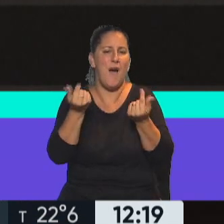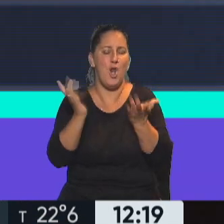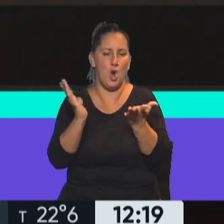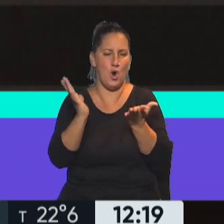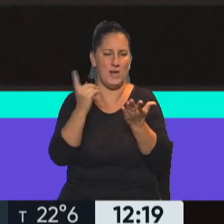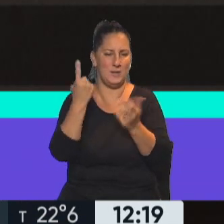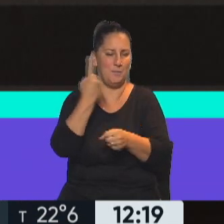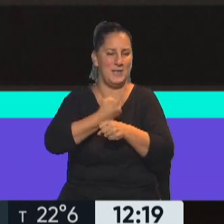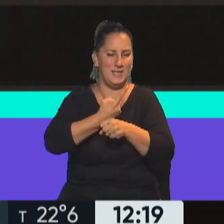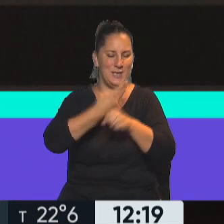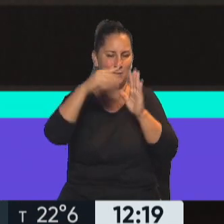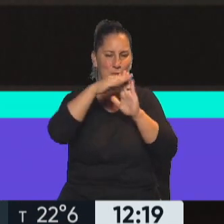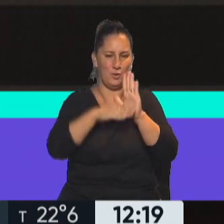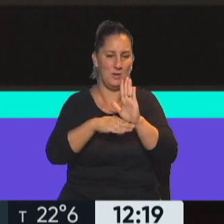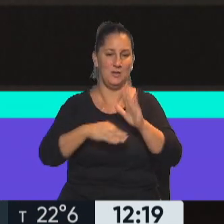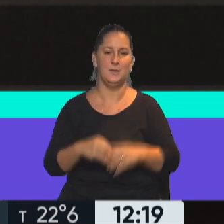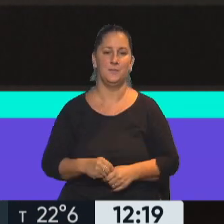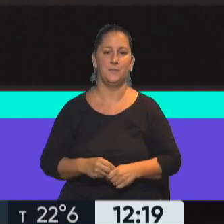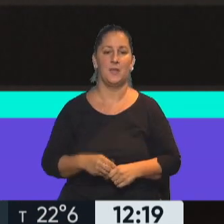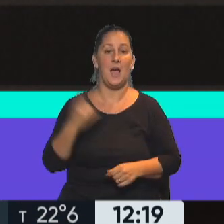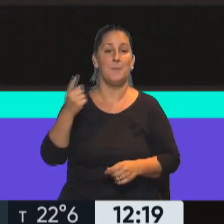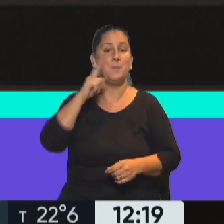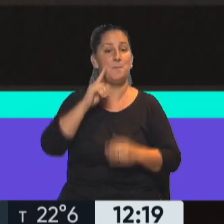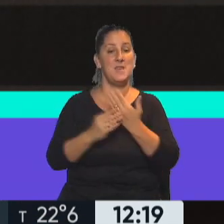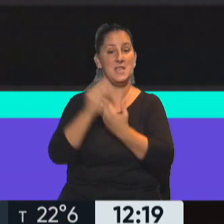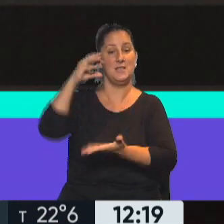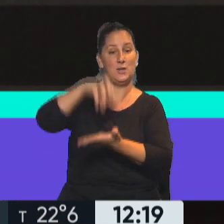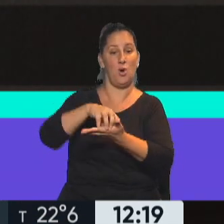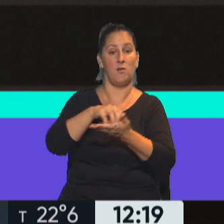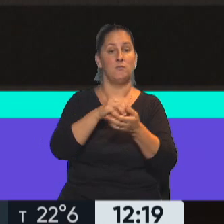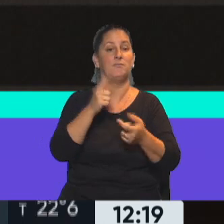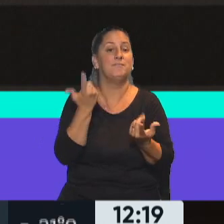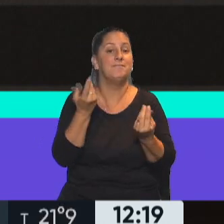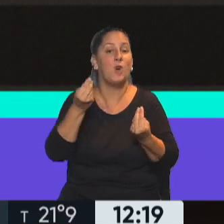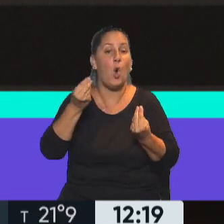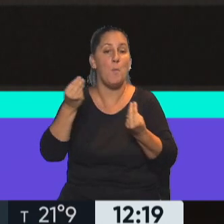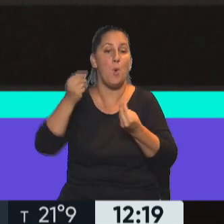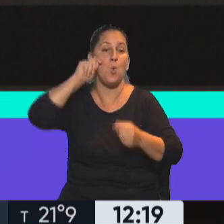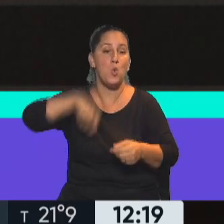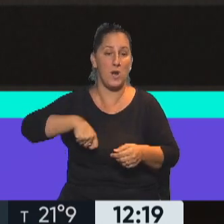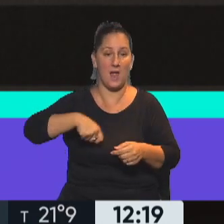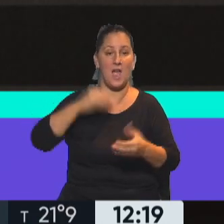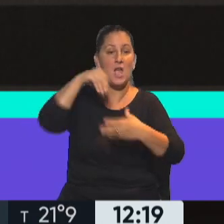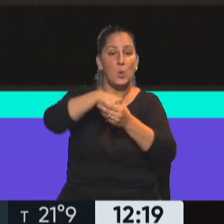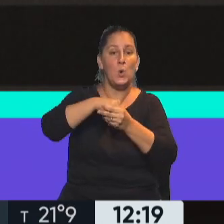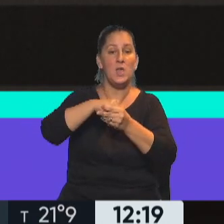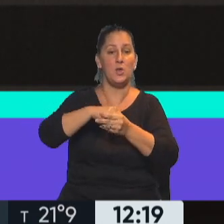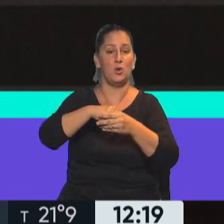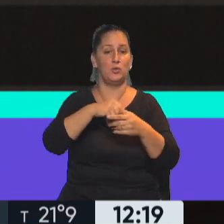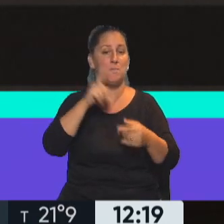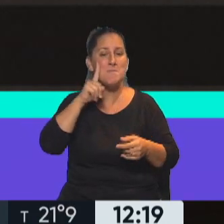так называемых, по сути дела поощряет поставки смертоносного оружия на Украину, включая